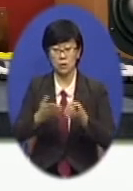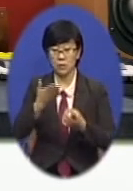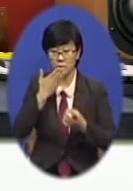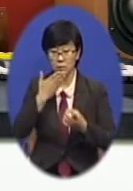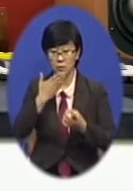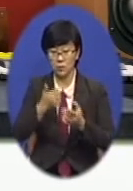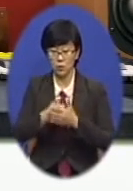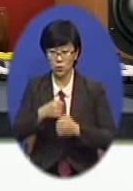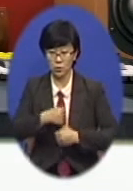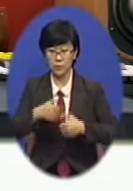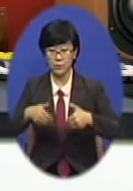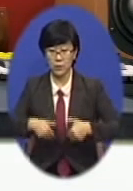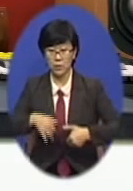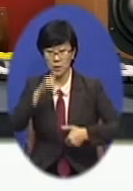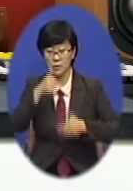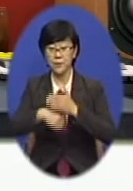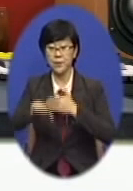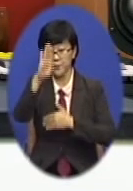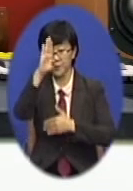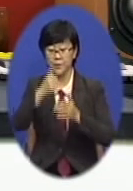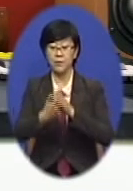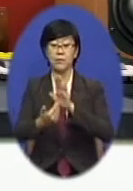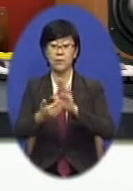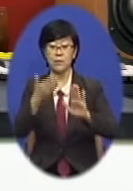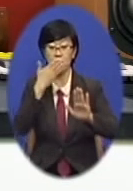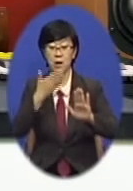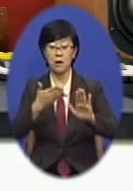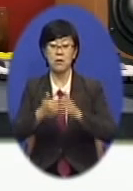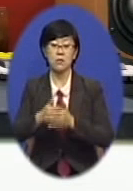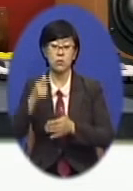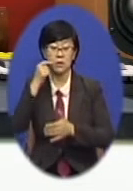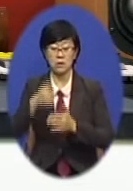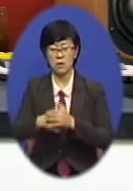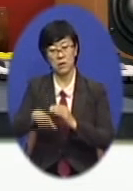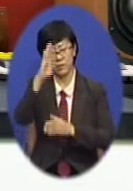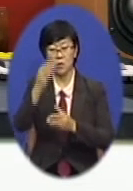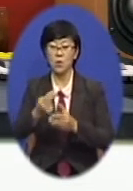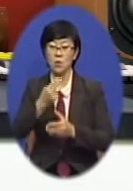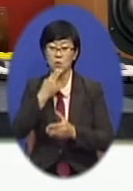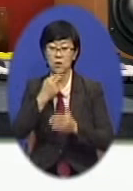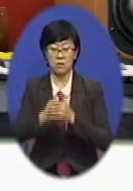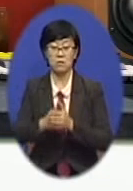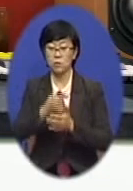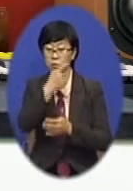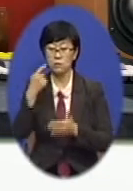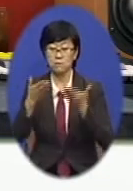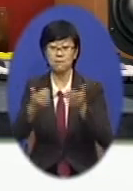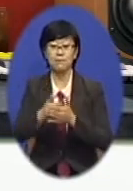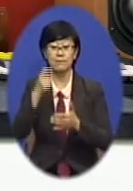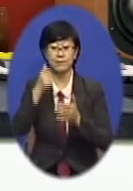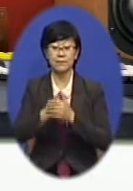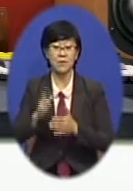조심해야지 이렇게 병에 안 걸립니다 하고. 근데 네. 안 걸린다는 그런 건 보장을 못 하겠고요. 그렇지. 저도 네. 근데